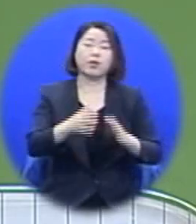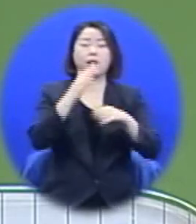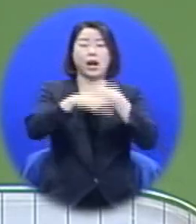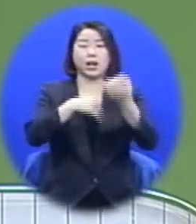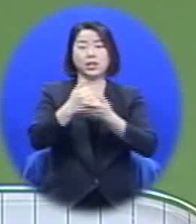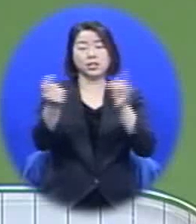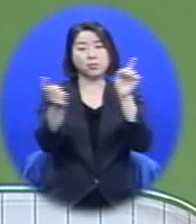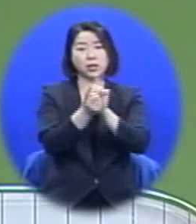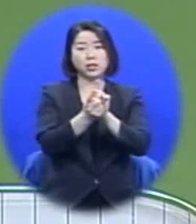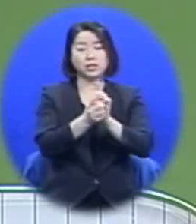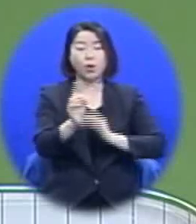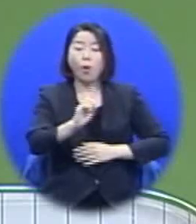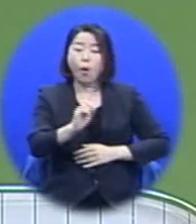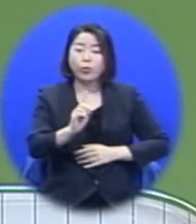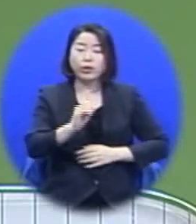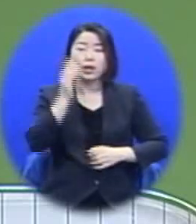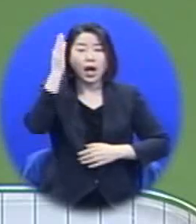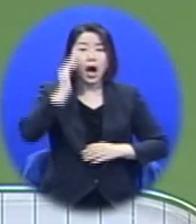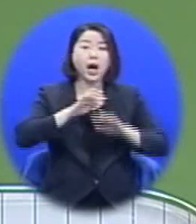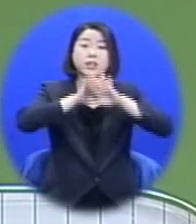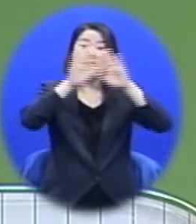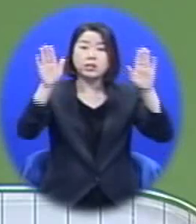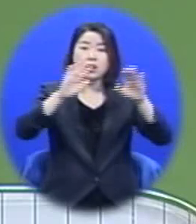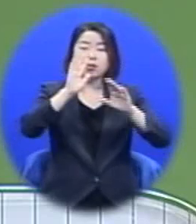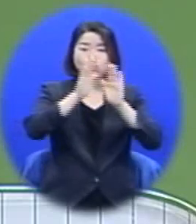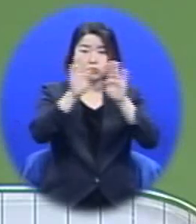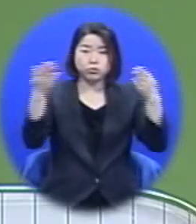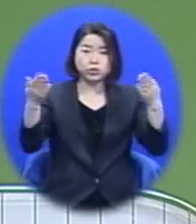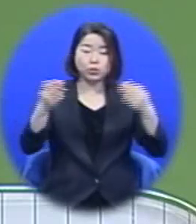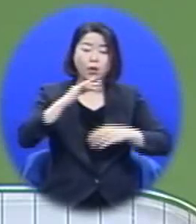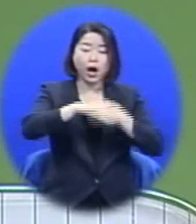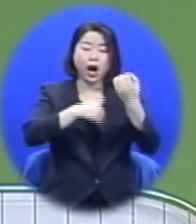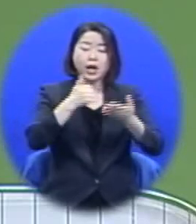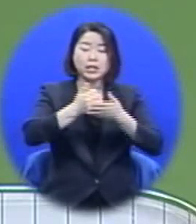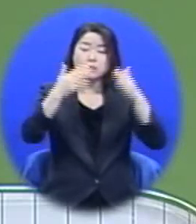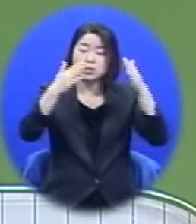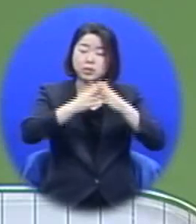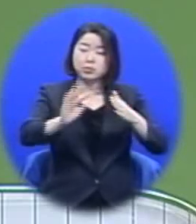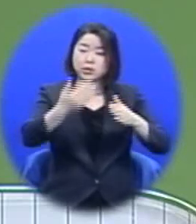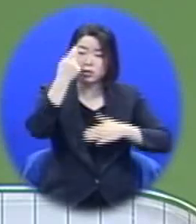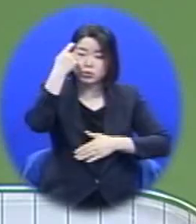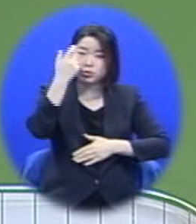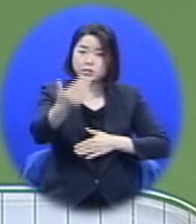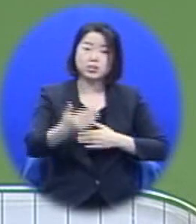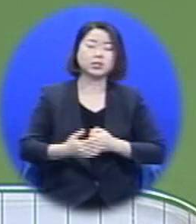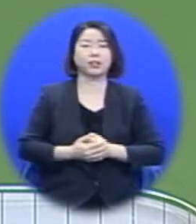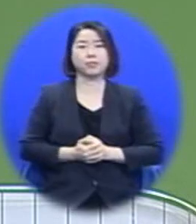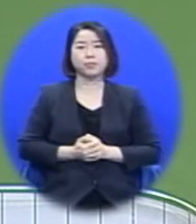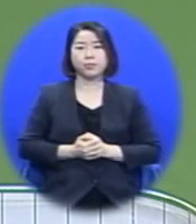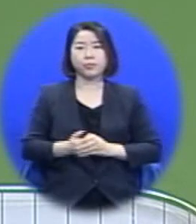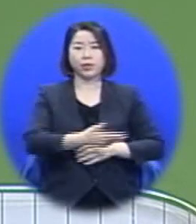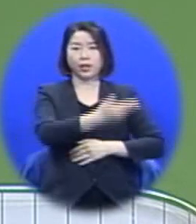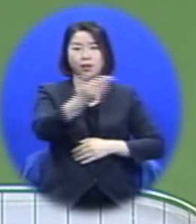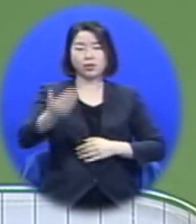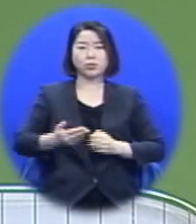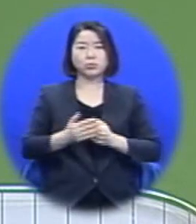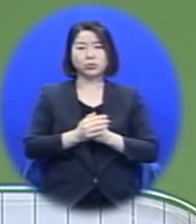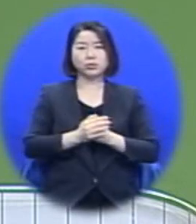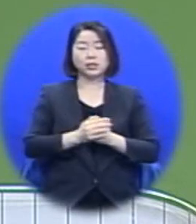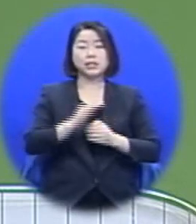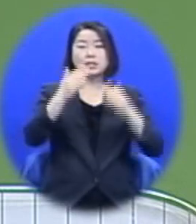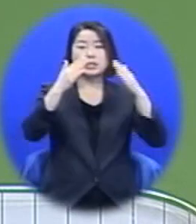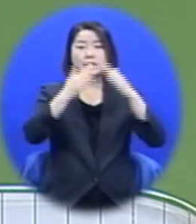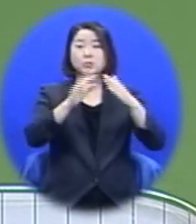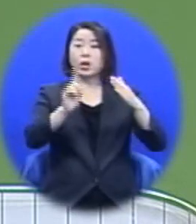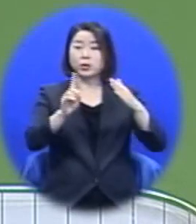어떻게 여기가 1 하늘의 문이 고 여기가 하나님의 집이 될 수 있느냐 여러분 여러분의 집이